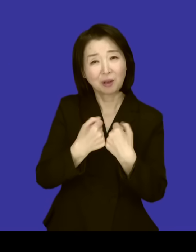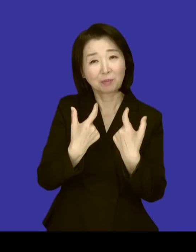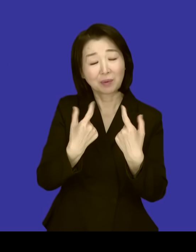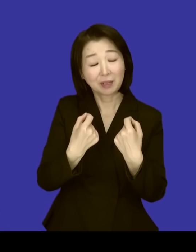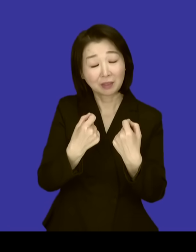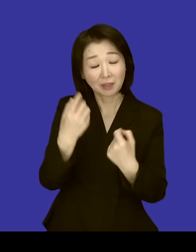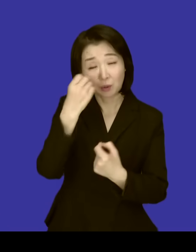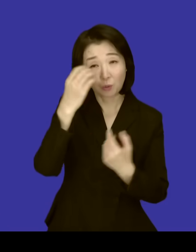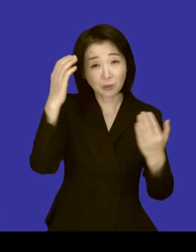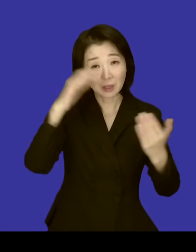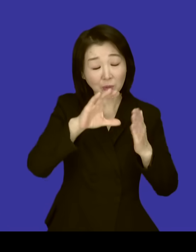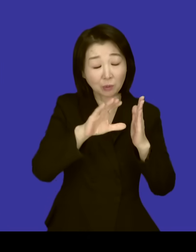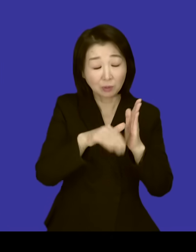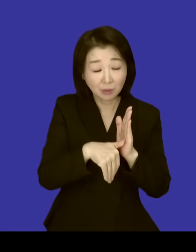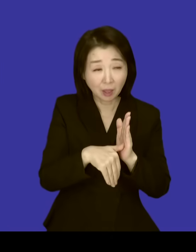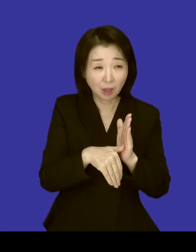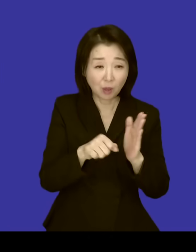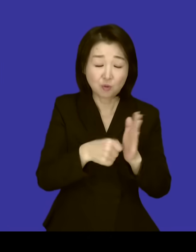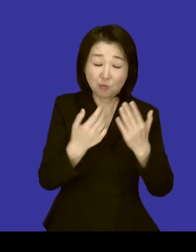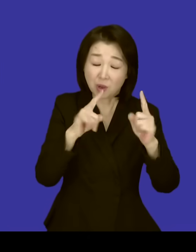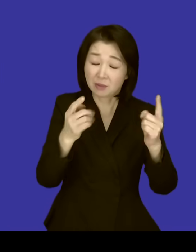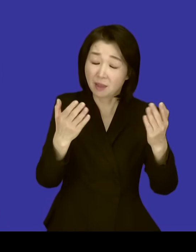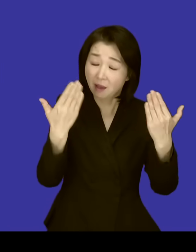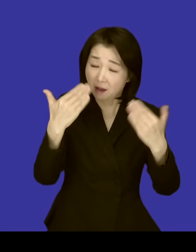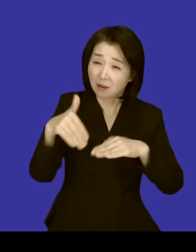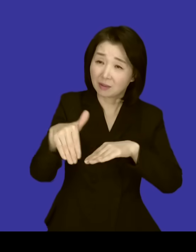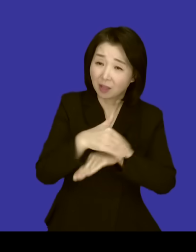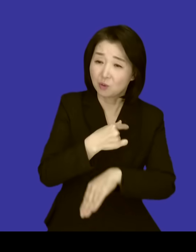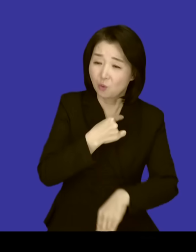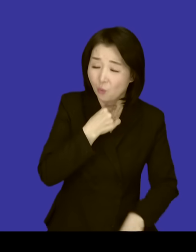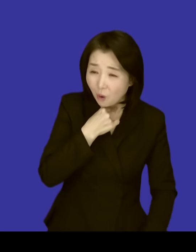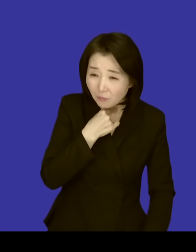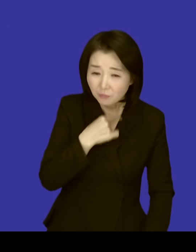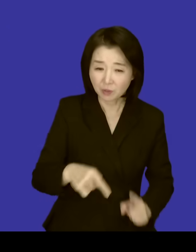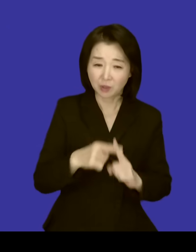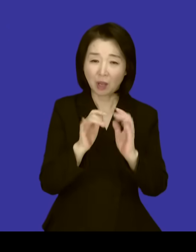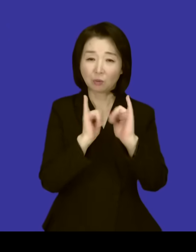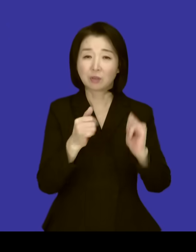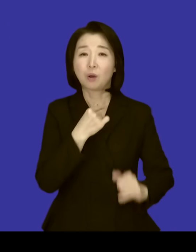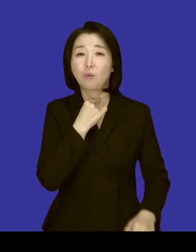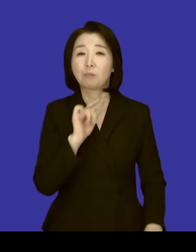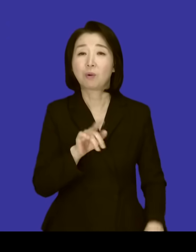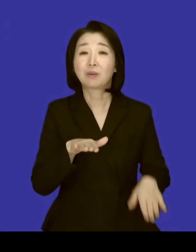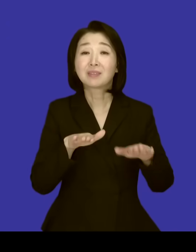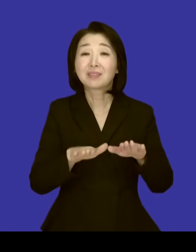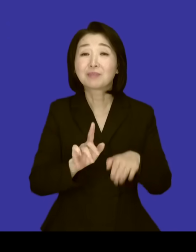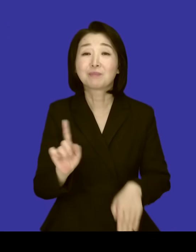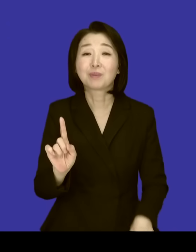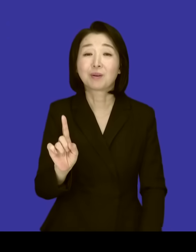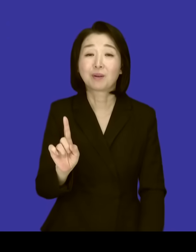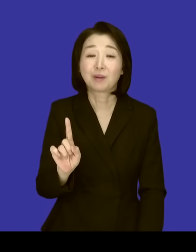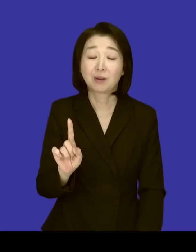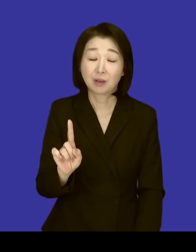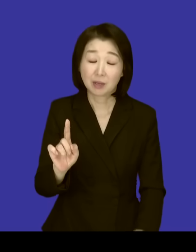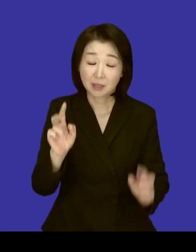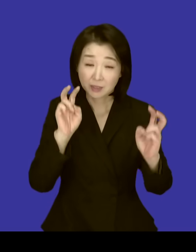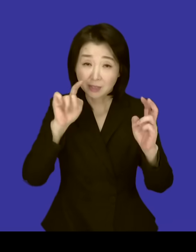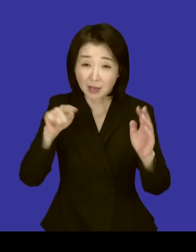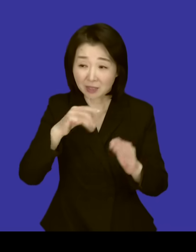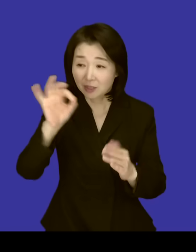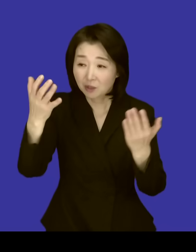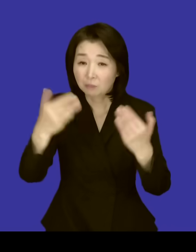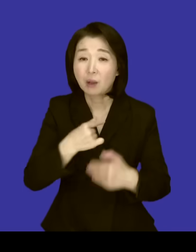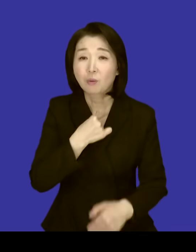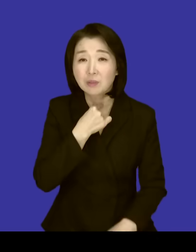때 뭐 명문대생이 될 거냐 간호사가 될 거냐 요거부터 시작해서 지금은 약간 좀 직장에서 인정받고